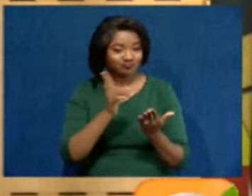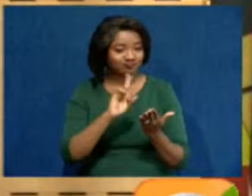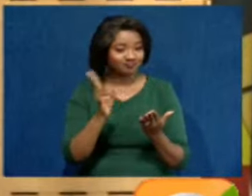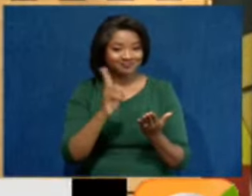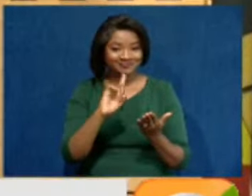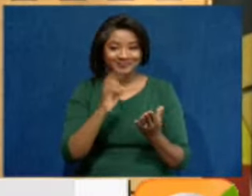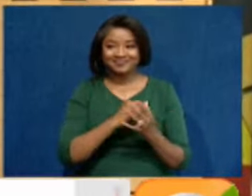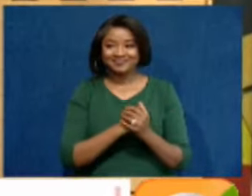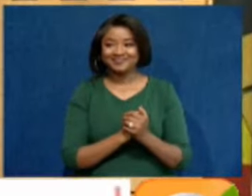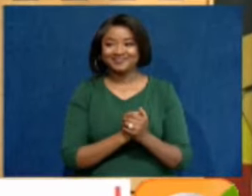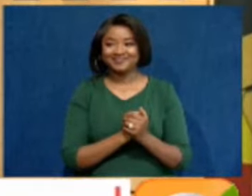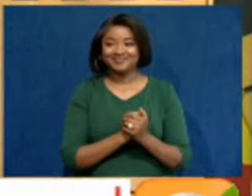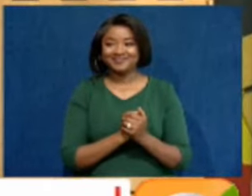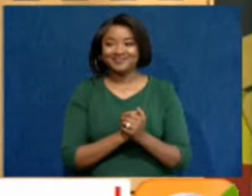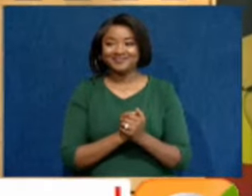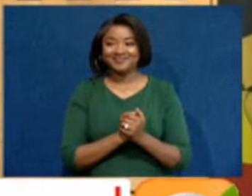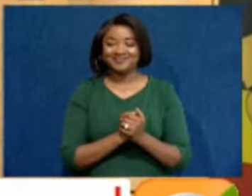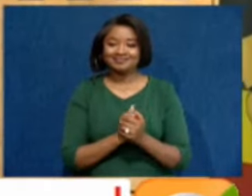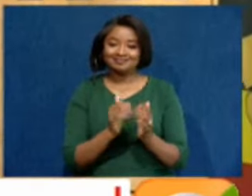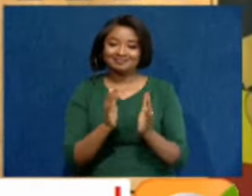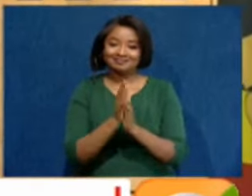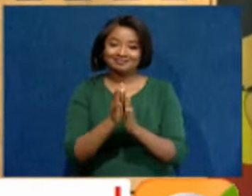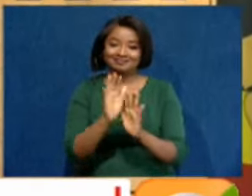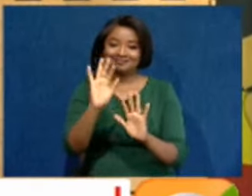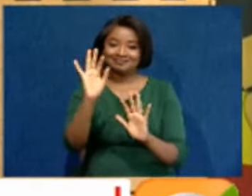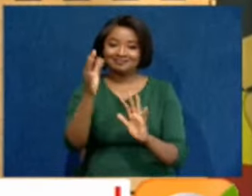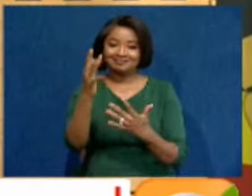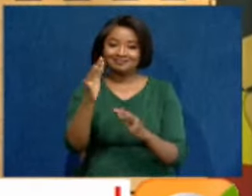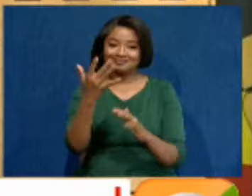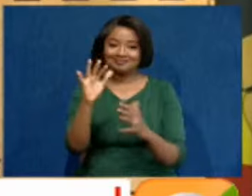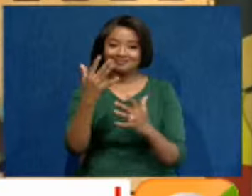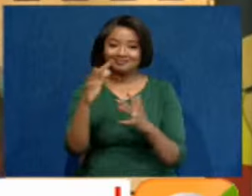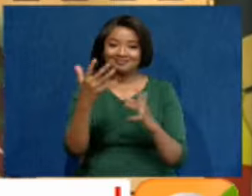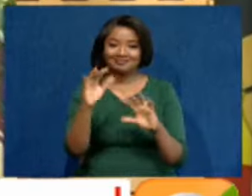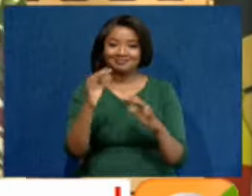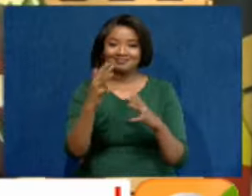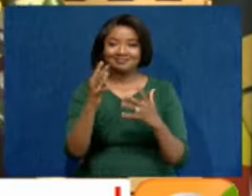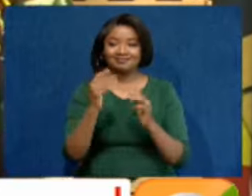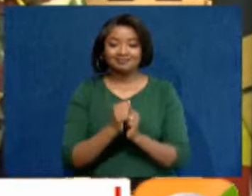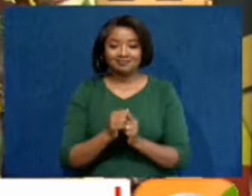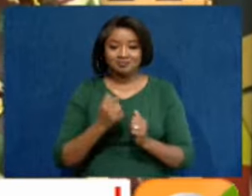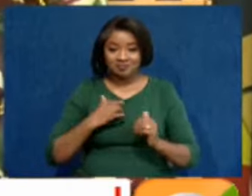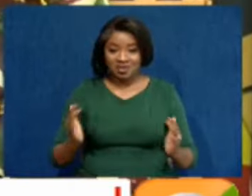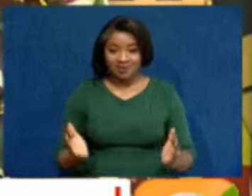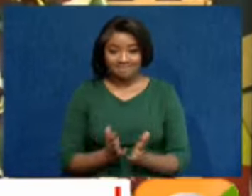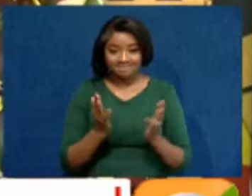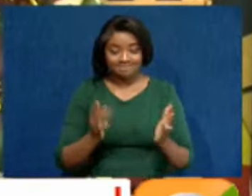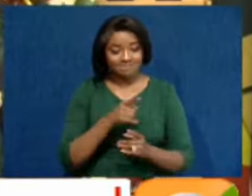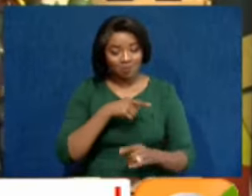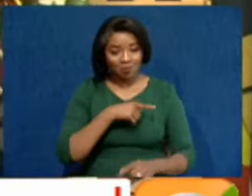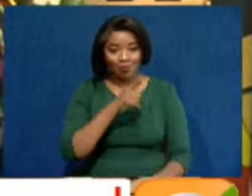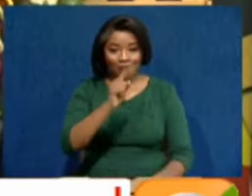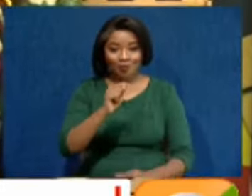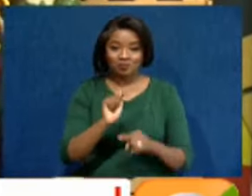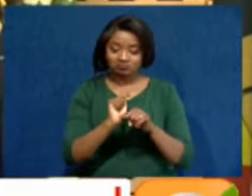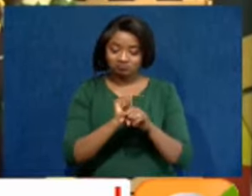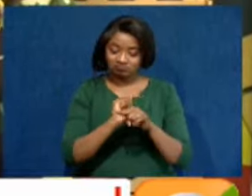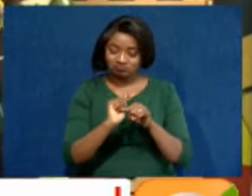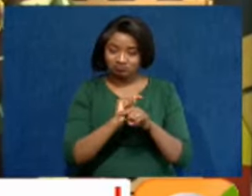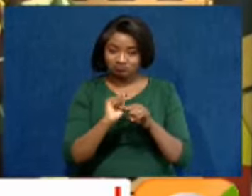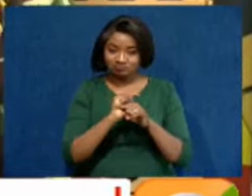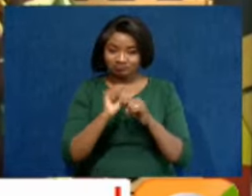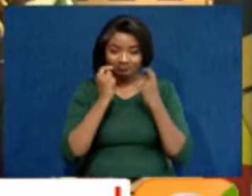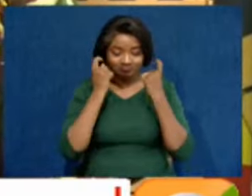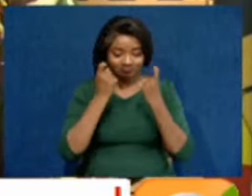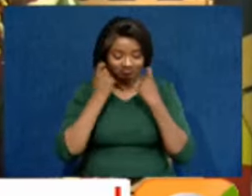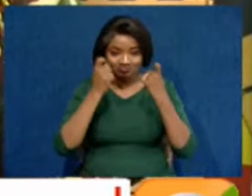really good effort you've done to us. What I'll say, keep on keeping on, you train hard, and I'm